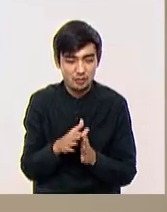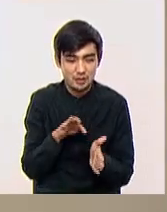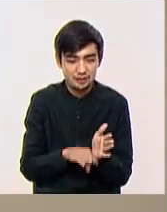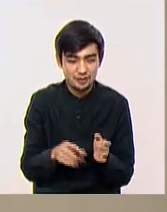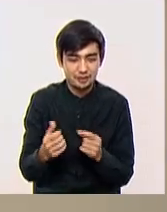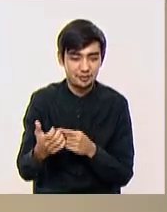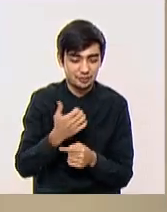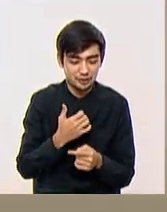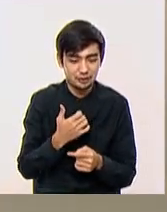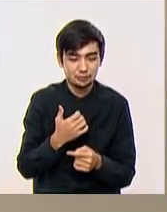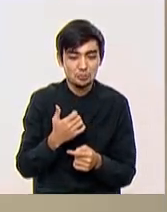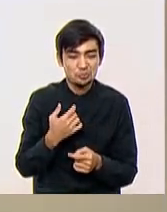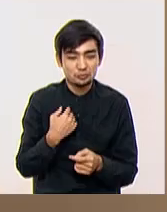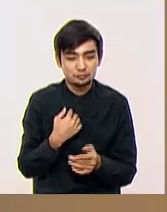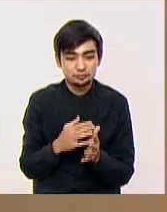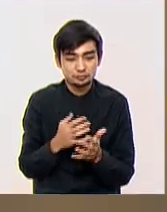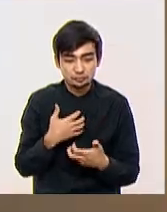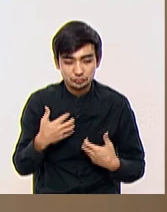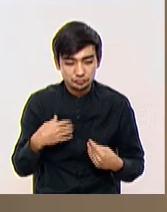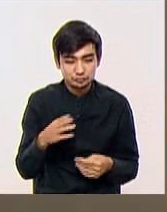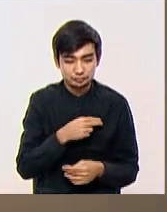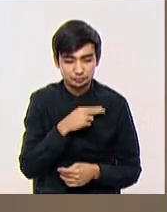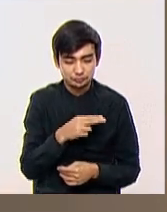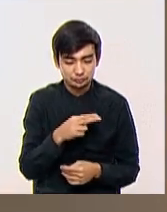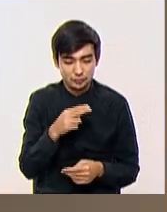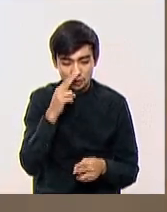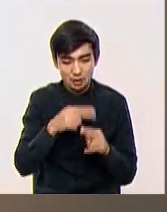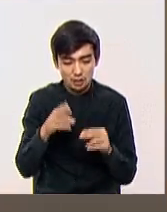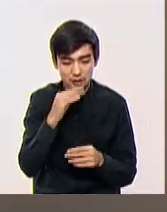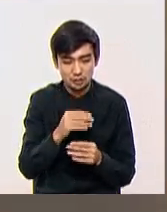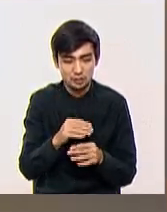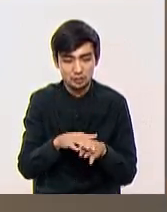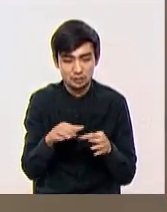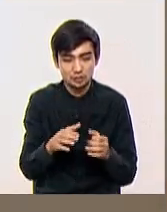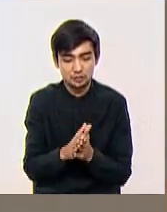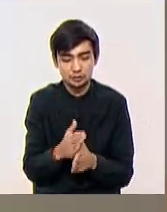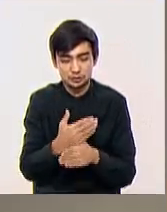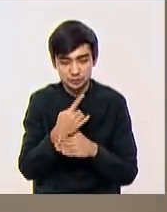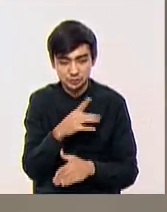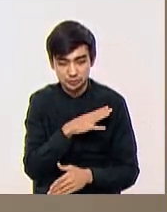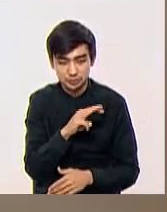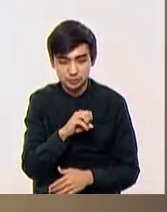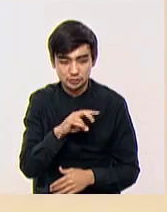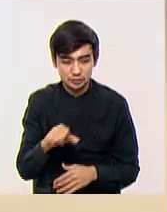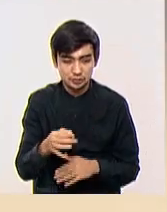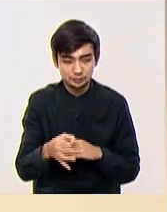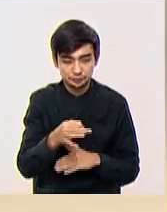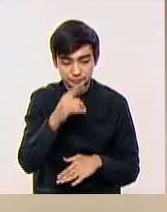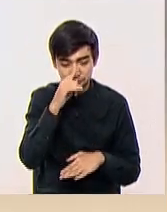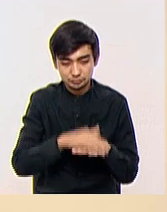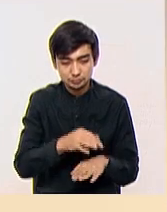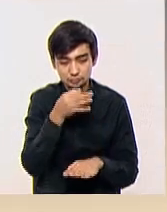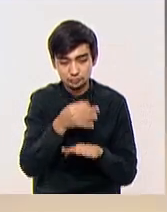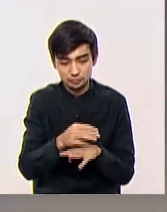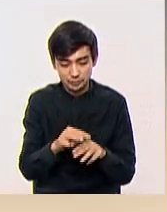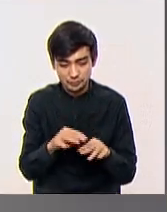ақша берілмесе қолдағы бар малымыздан айырылып қаламыз деп шенеуніктерден көмек сұраған еді. Алайда Маңғыстау облысының әкімі де, жауапты